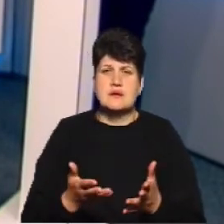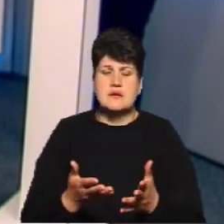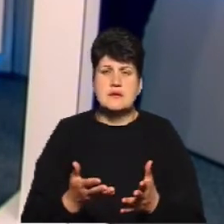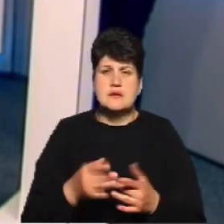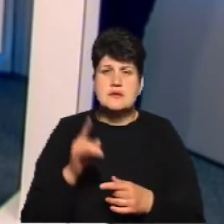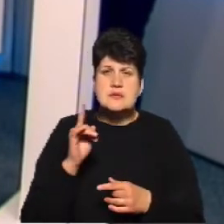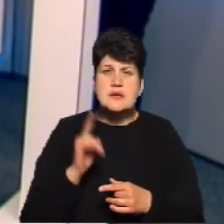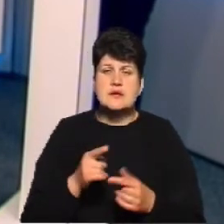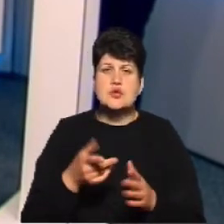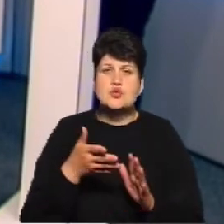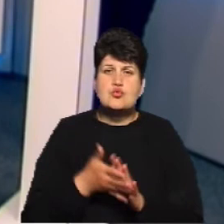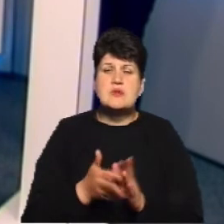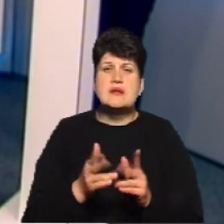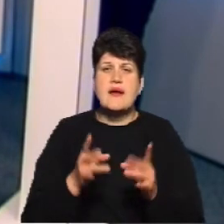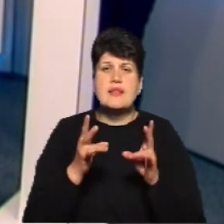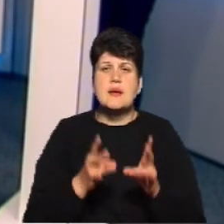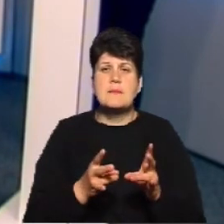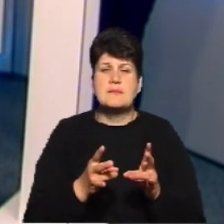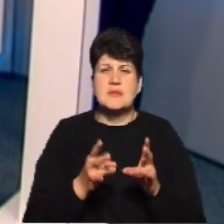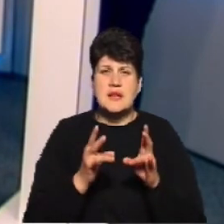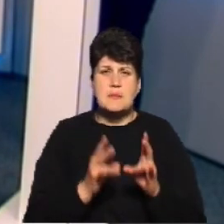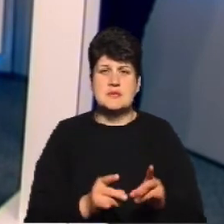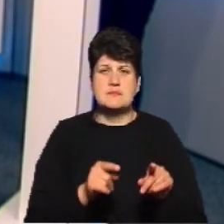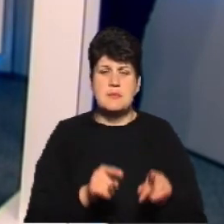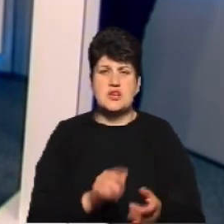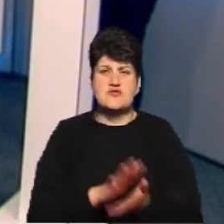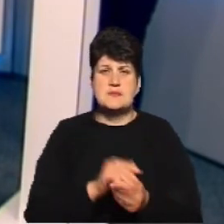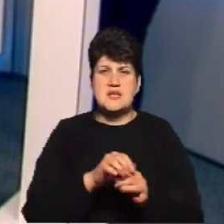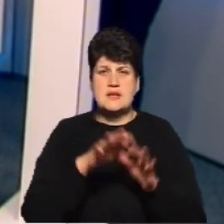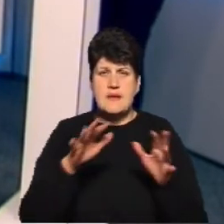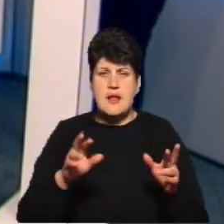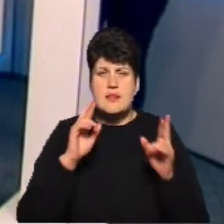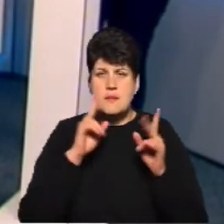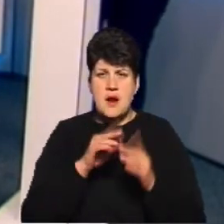насправді небезпечність в таких стихійних сміттєзвалищах і неправильному захороненні.